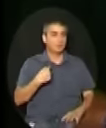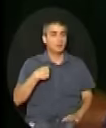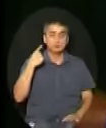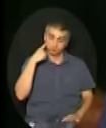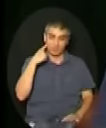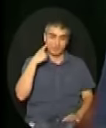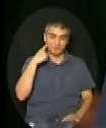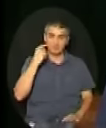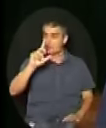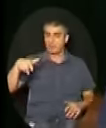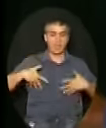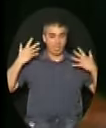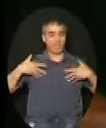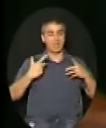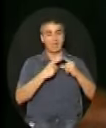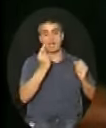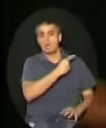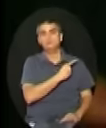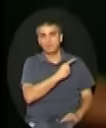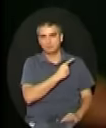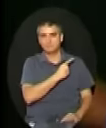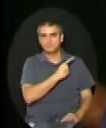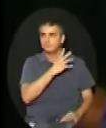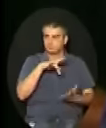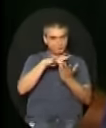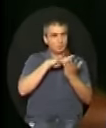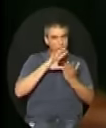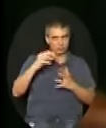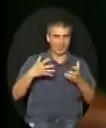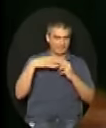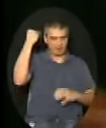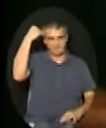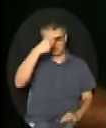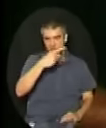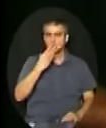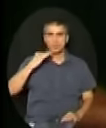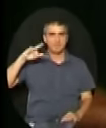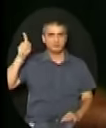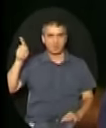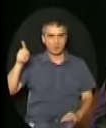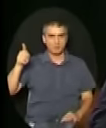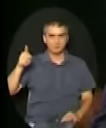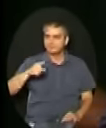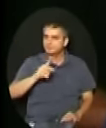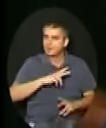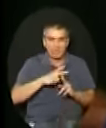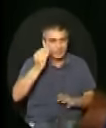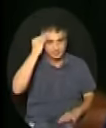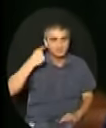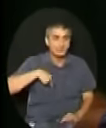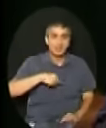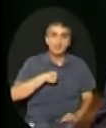שמעתי את צהלות השמחה בעזה ובחלקים אחרים של החברה הפלסטינית ביהודה ושומרון. זה רק מזכיר